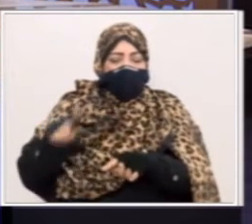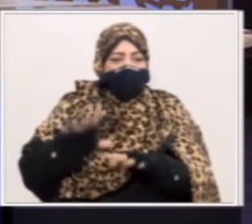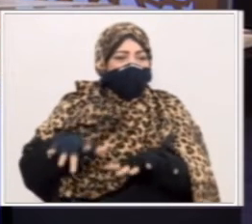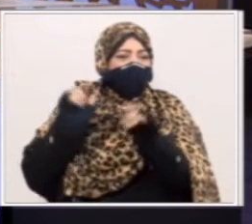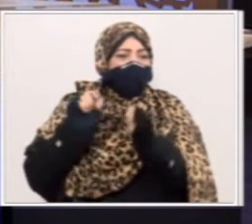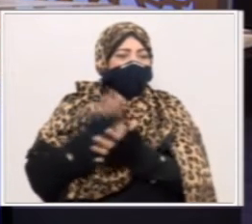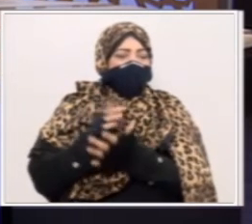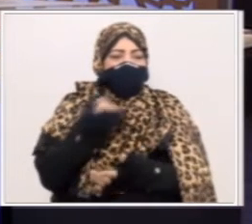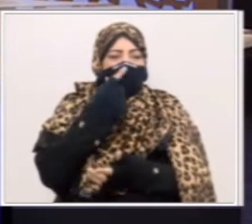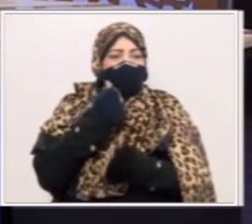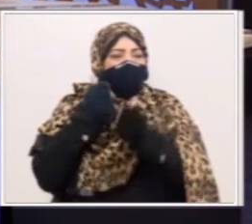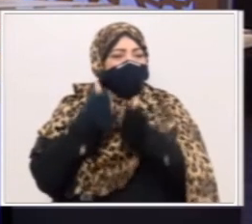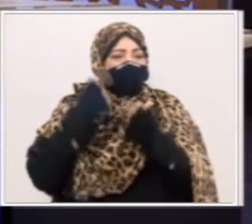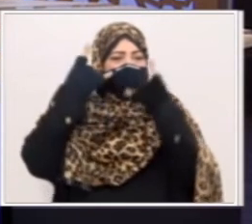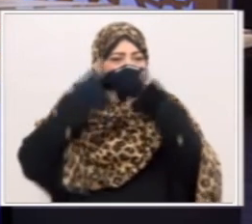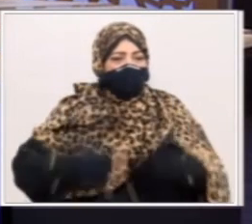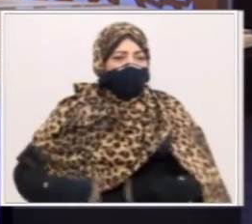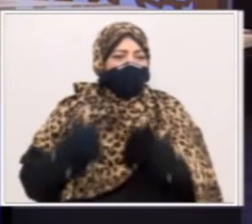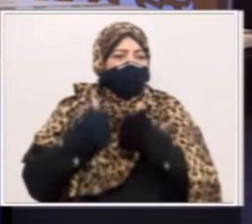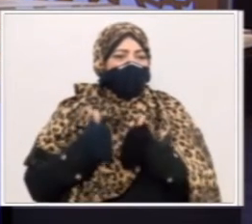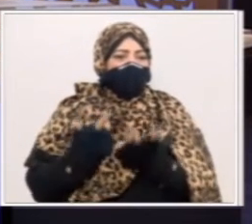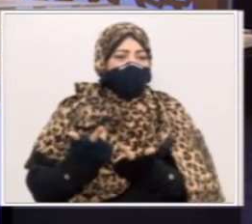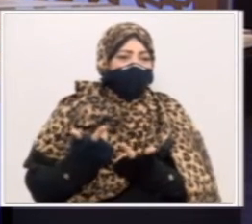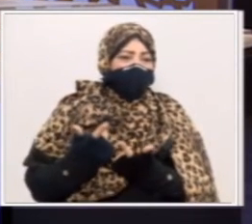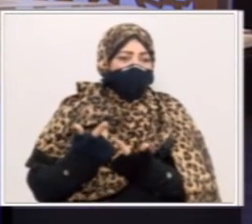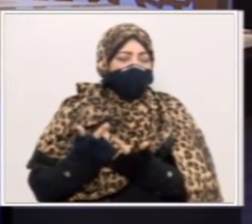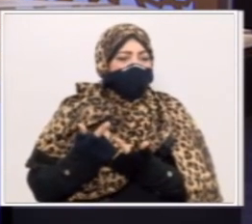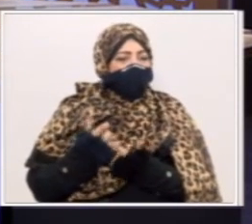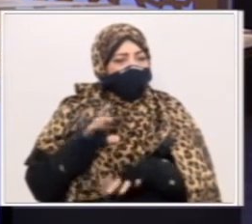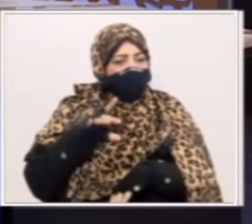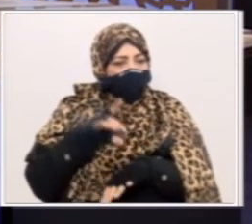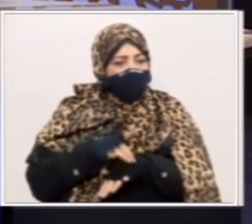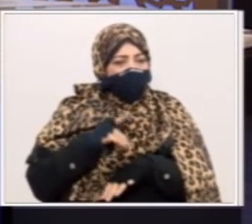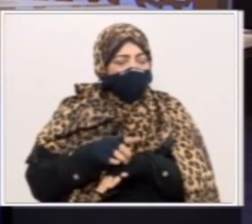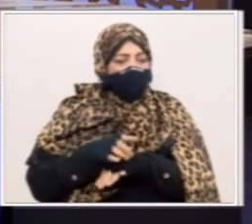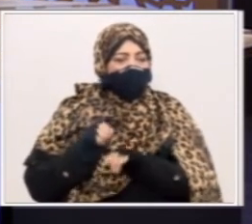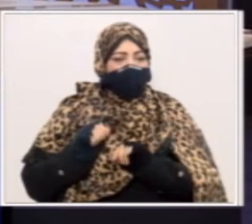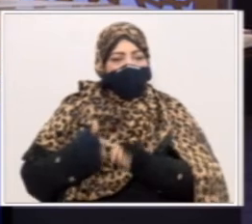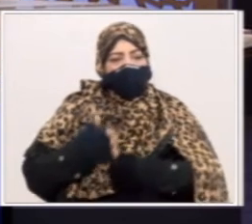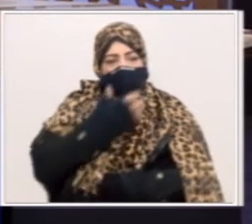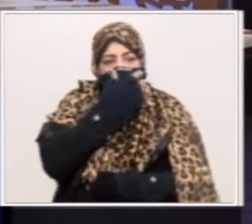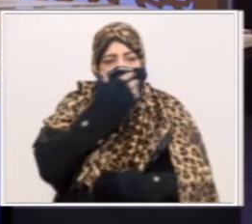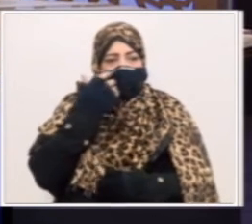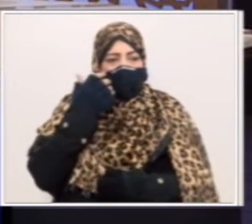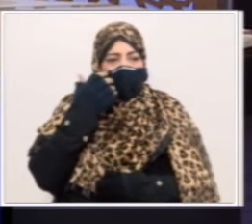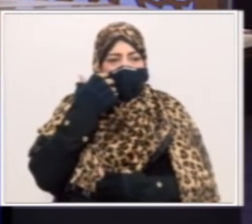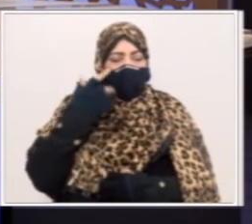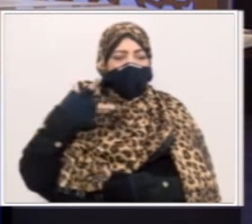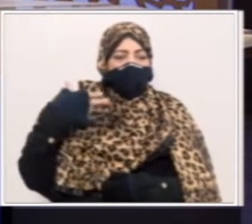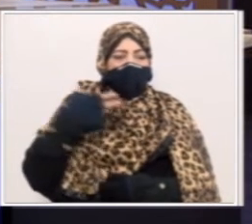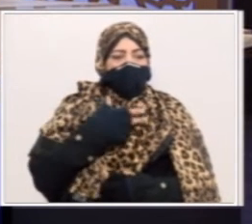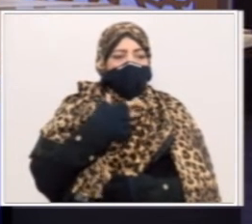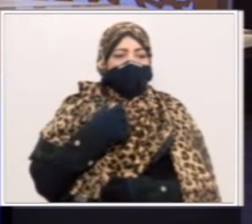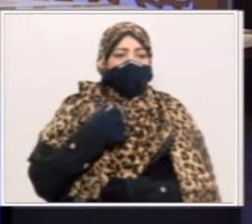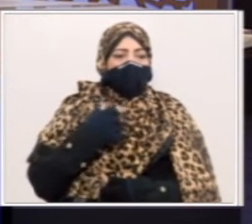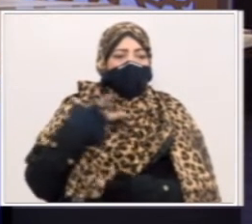دكتور عندي معنى زي ما تقول بعد رمضان بيديروا لي عملية حقن، هي خلاص يعني المهم بعد عمليتك